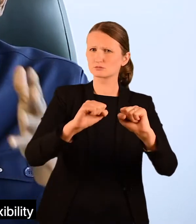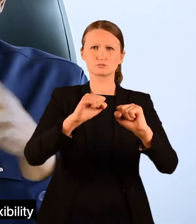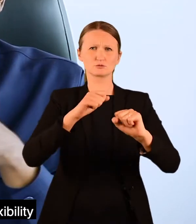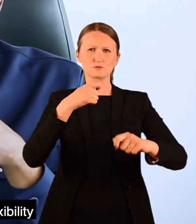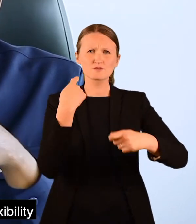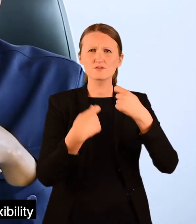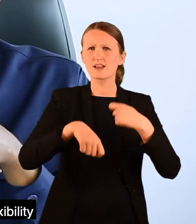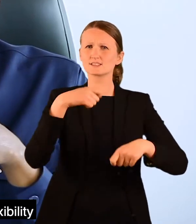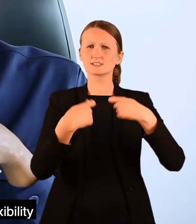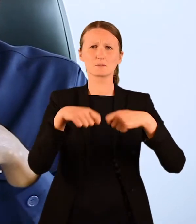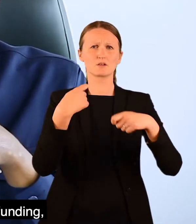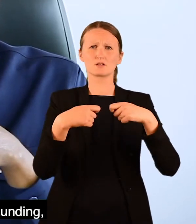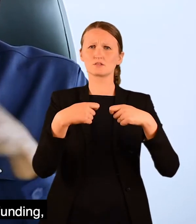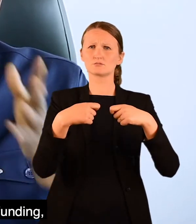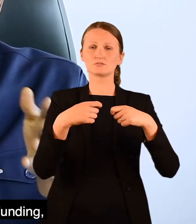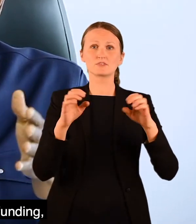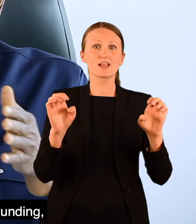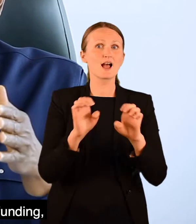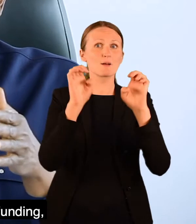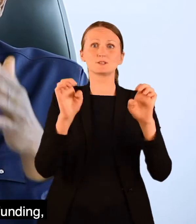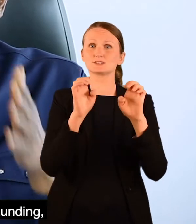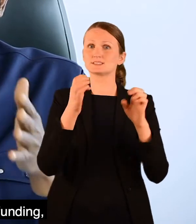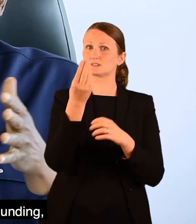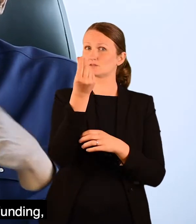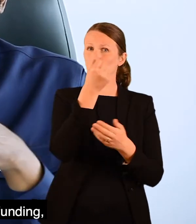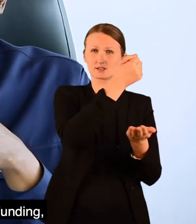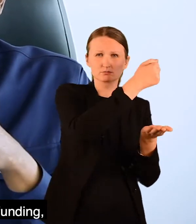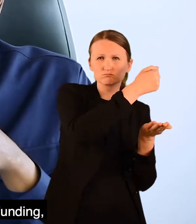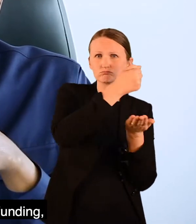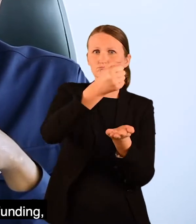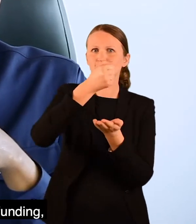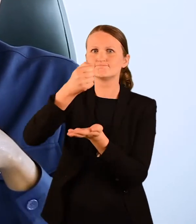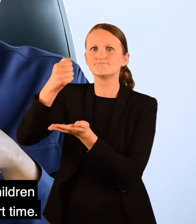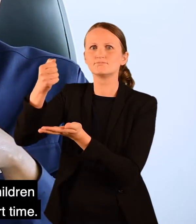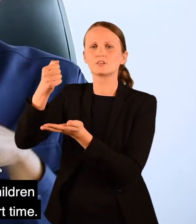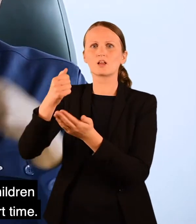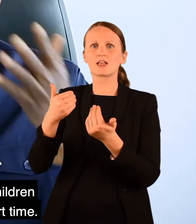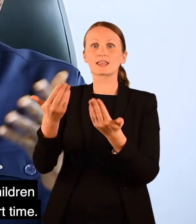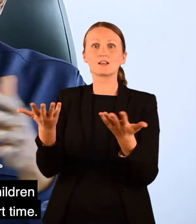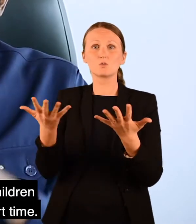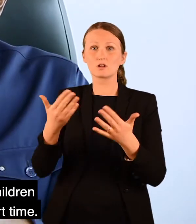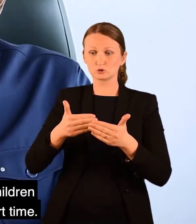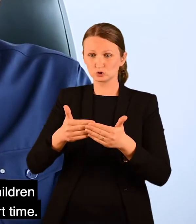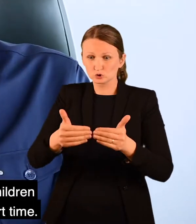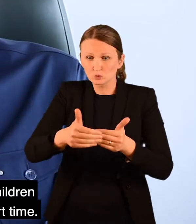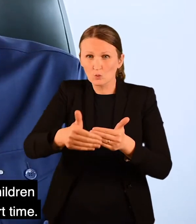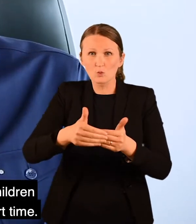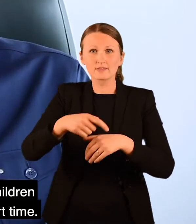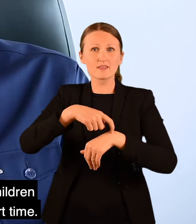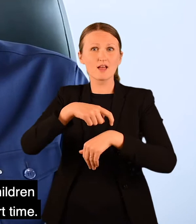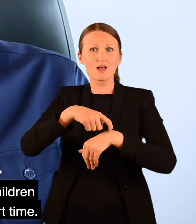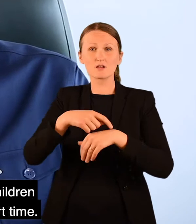et de flexibilité pour allouer un financement exceptionnel d'urgence qui a permis à des millions